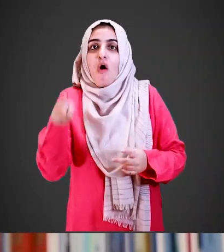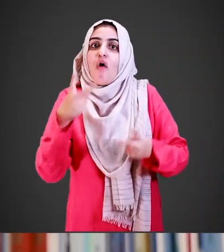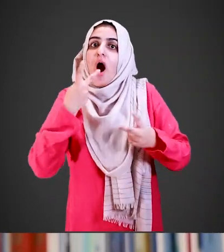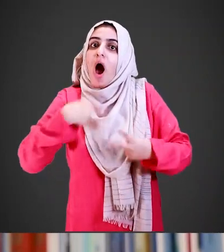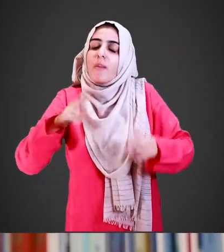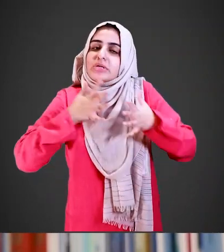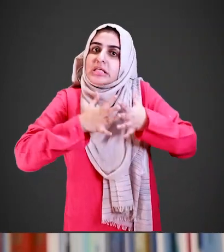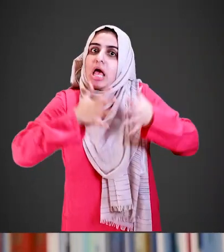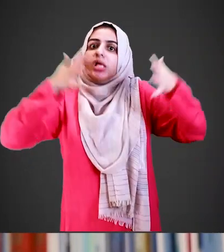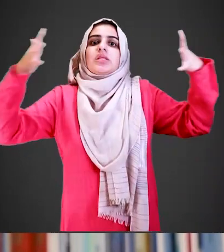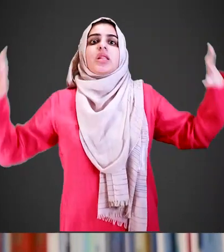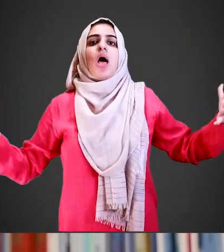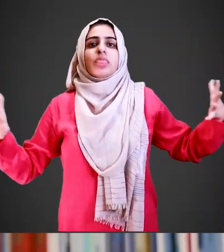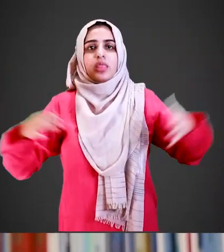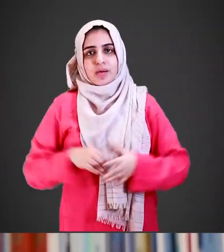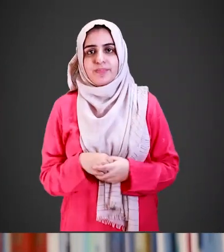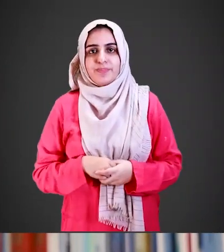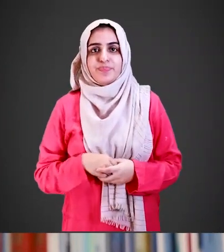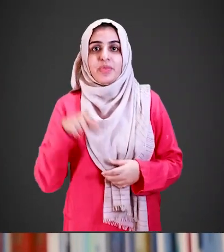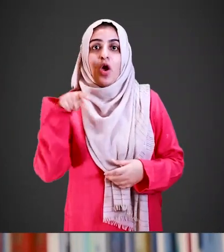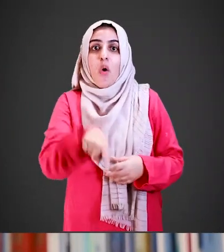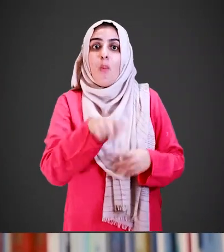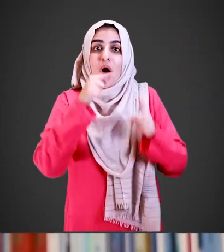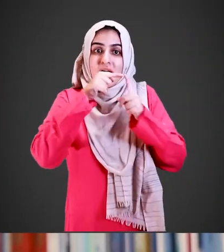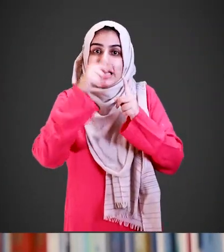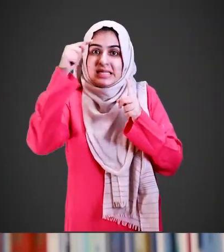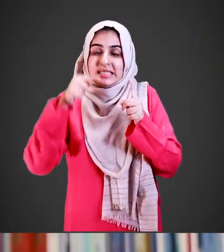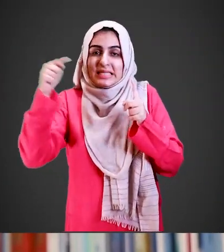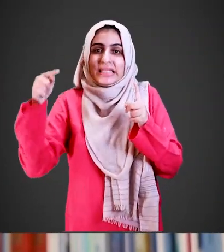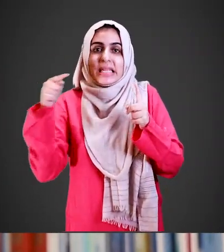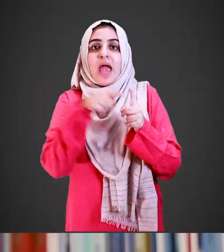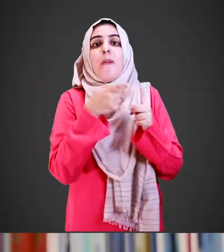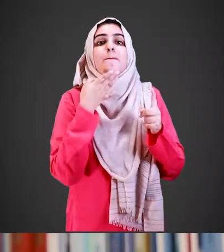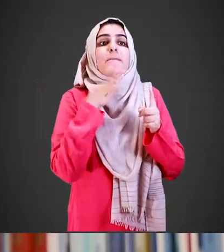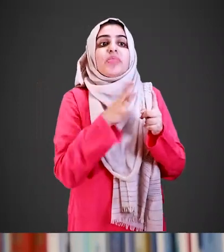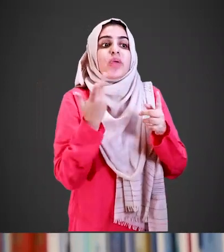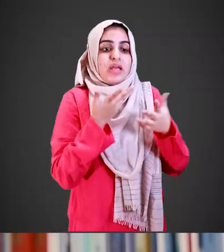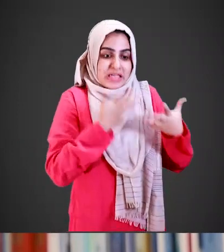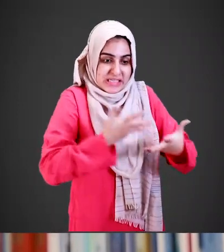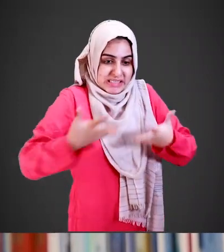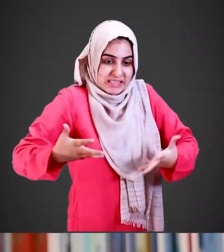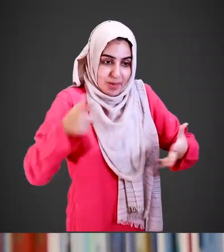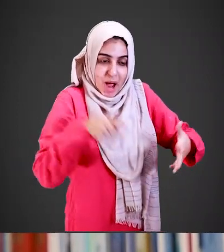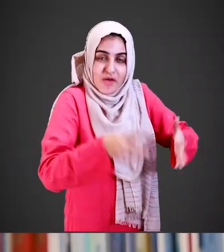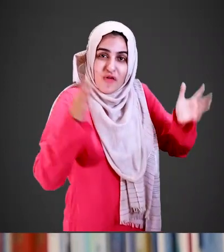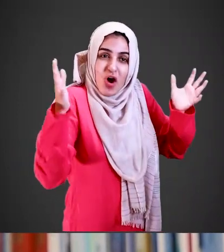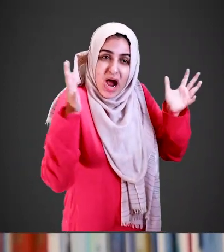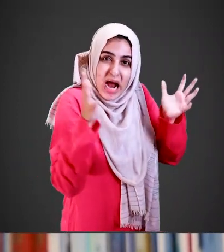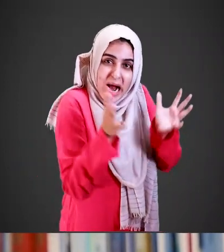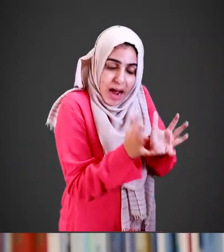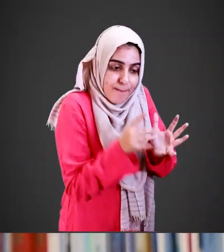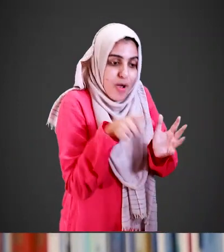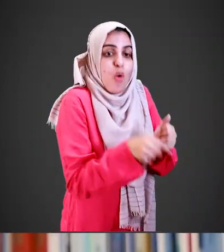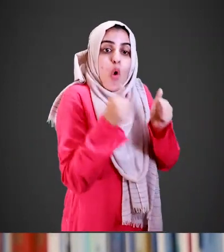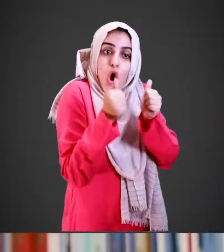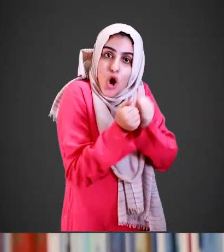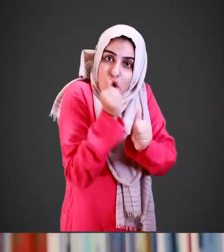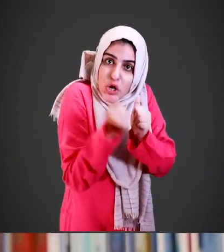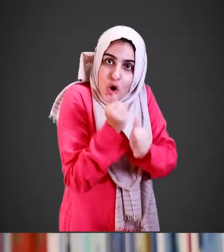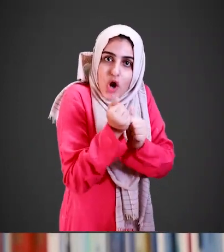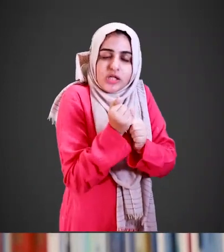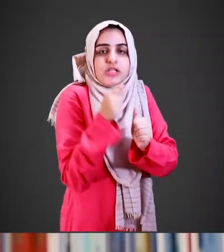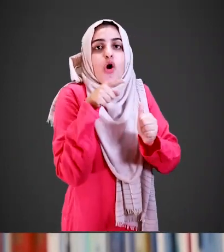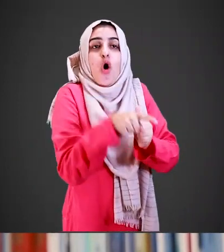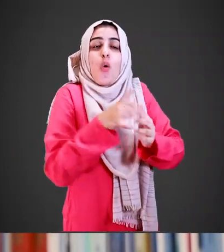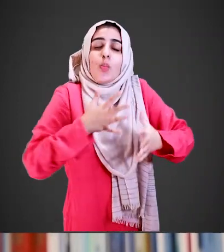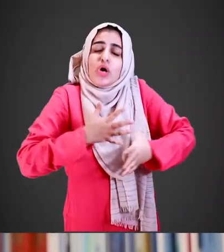हैं। तो जो माशियात है वो बेसिकली जो लिमिटेड या आपके महदूद वसाइल को इस्तेमाल करते हुए